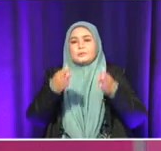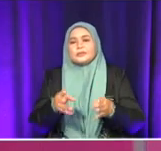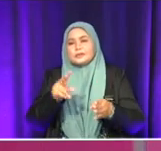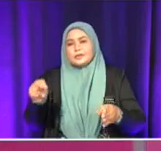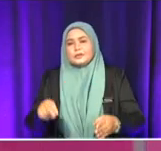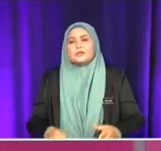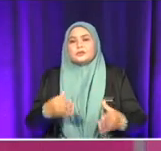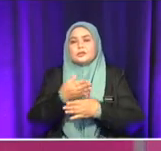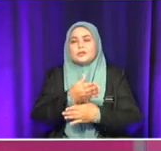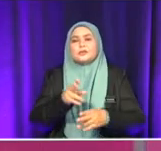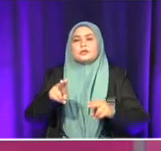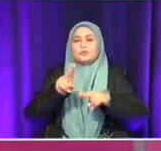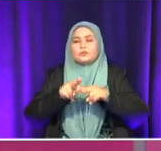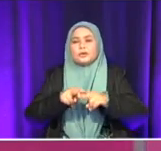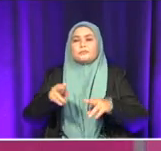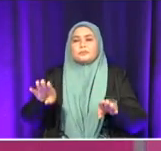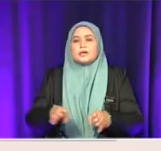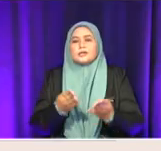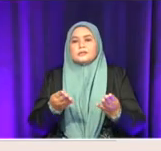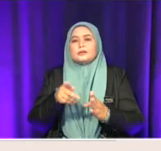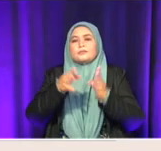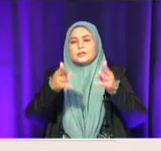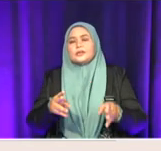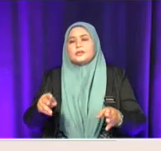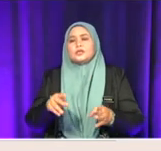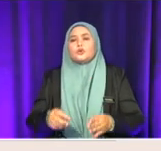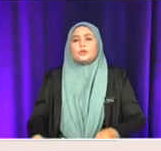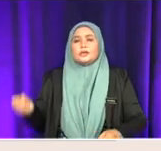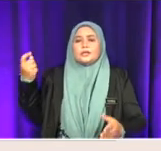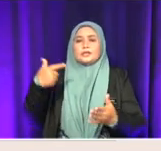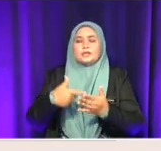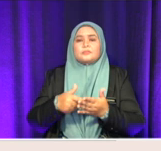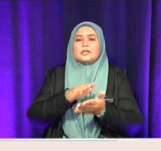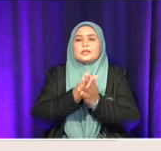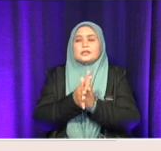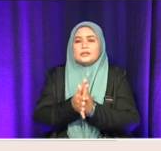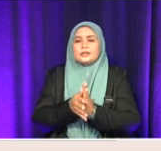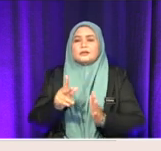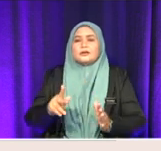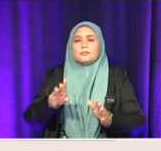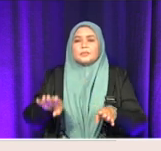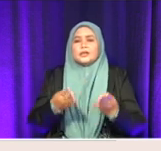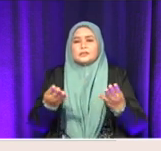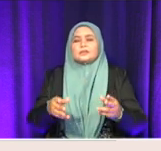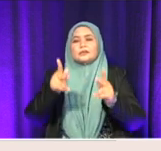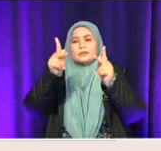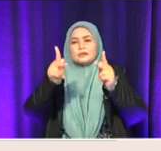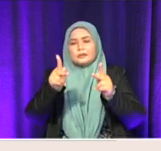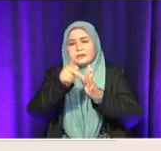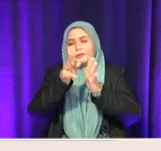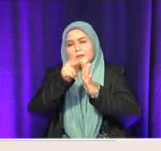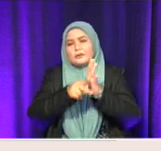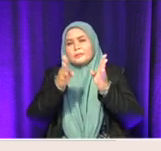kedudukan bahasa kebangsaan itu diperkuatkan lagi dengan menjadikan bahasa kebangsaan sebagai mata pelajaran